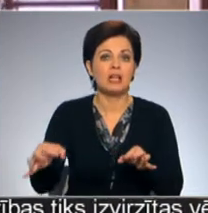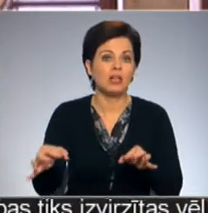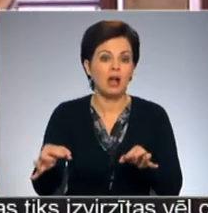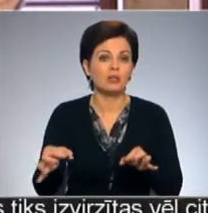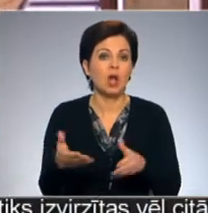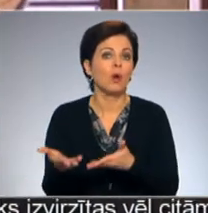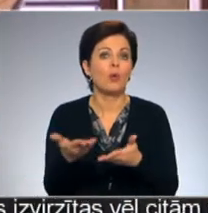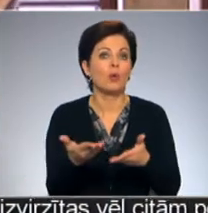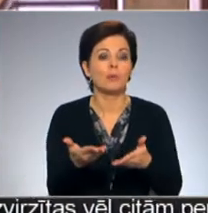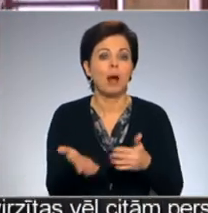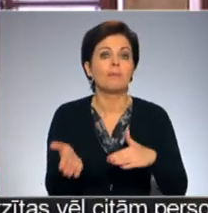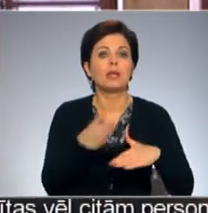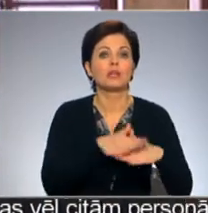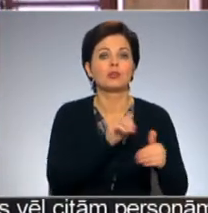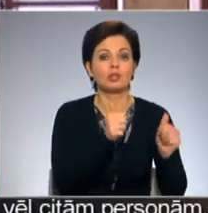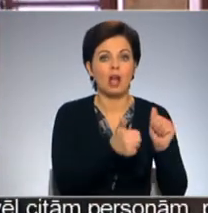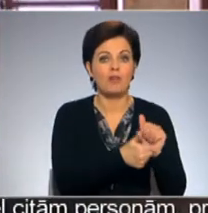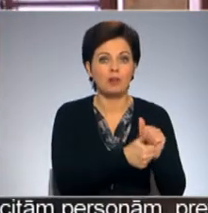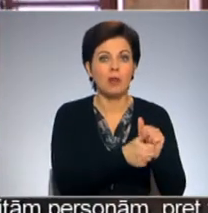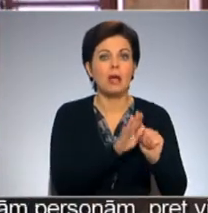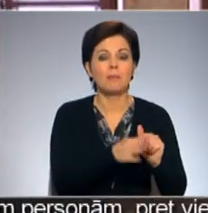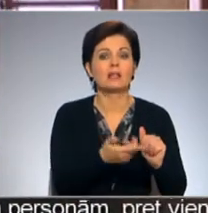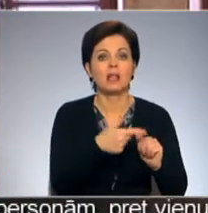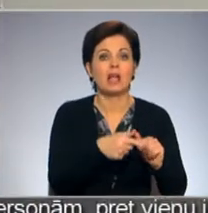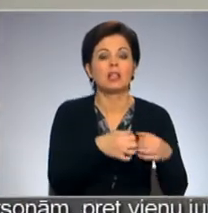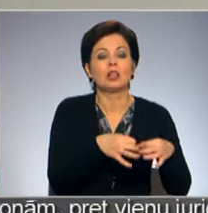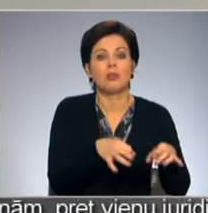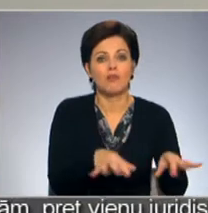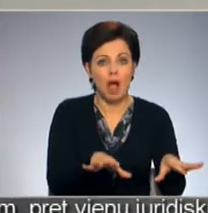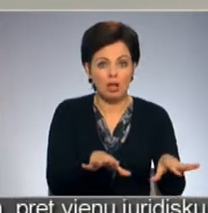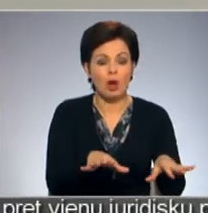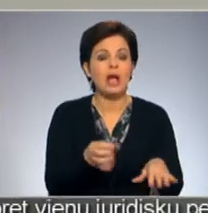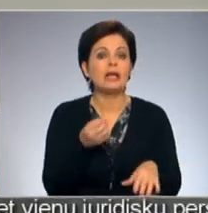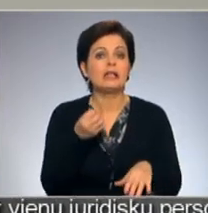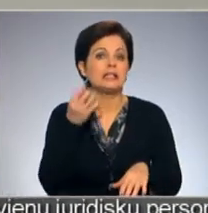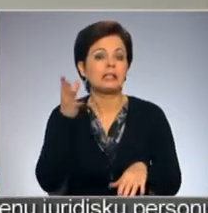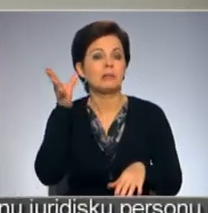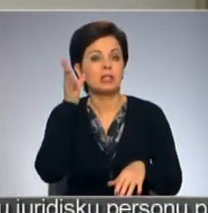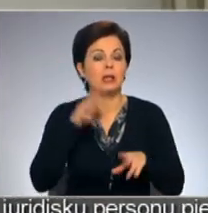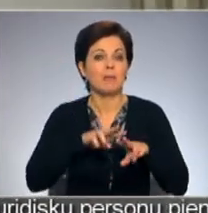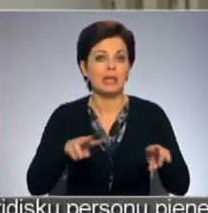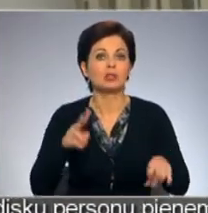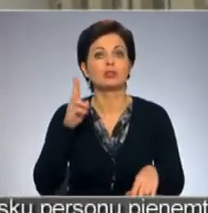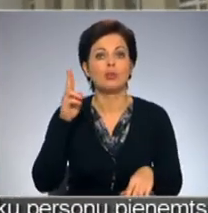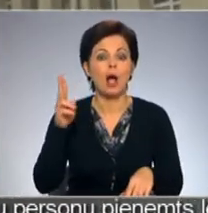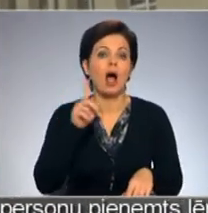kurām piesedz reformu, lai pēc zināmā laika no viņam tiktu vaļā. Šobrīd gan Izglītības un zinātnes ministrijā